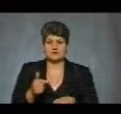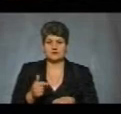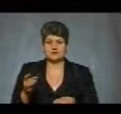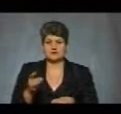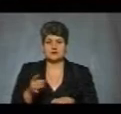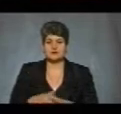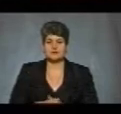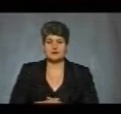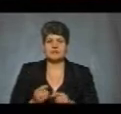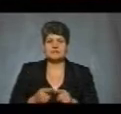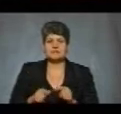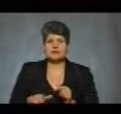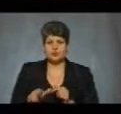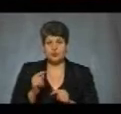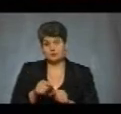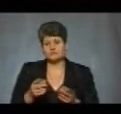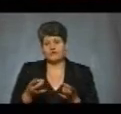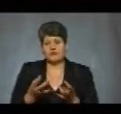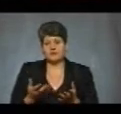Гусятинського району. Ця дорога того варта, бо